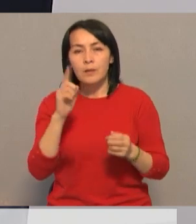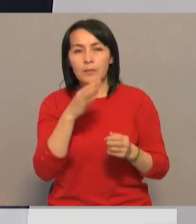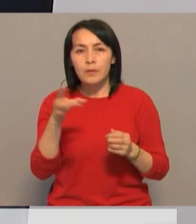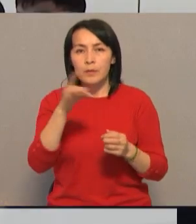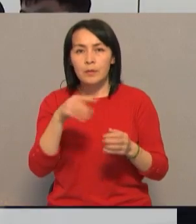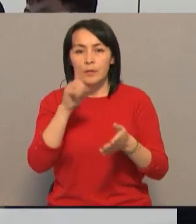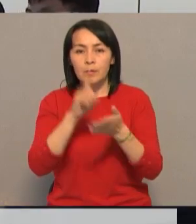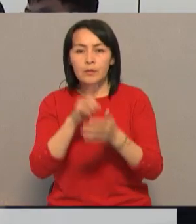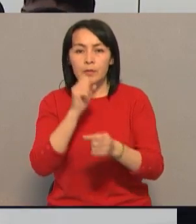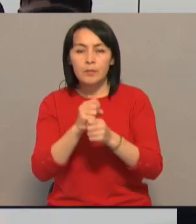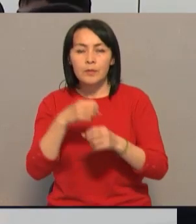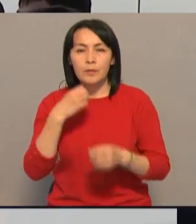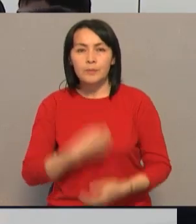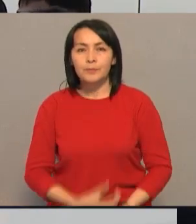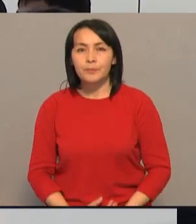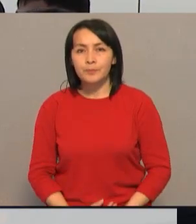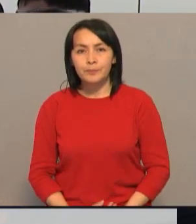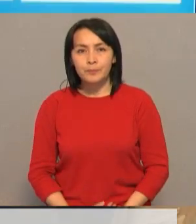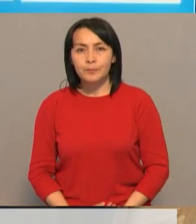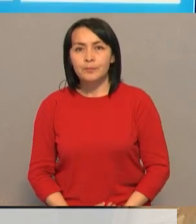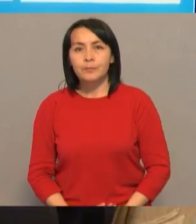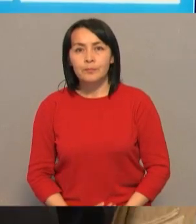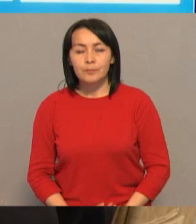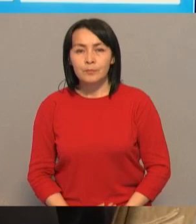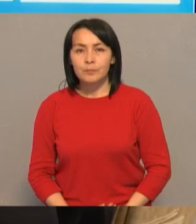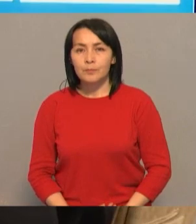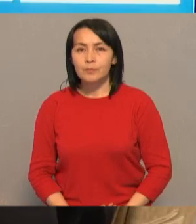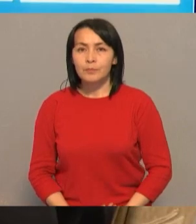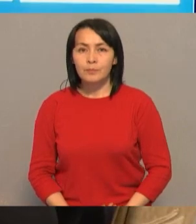ауданмен должна отработать. Түркістаннан Перизат Биназарқызы, Алмас Данабекұлы, жаңалықтар.